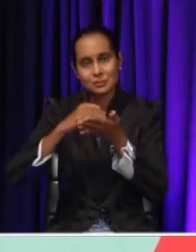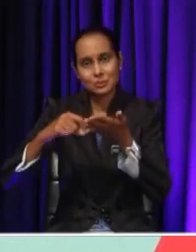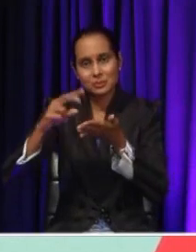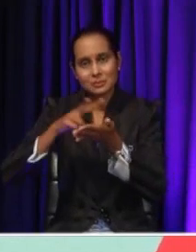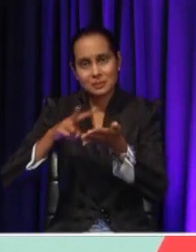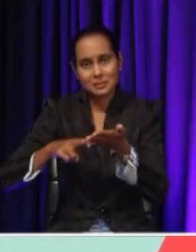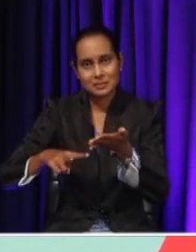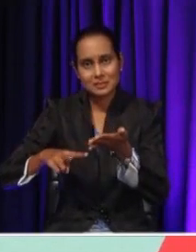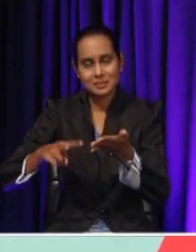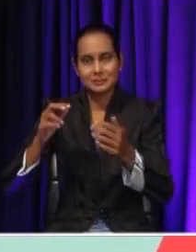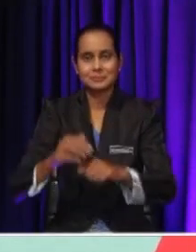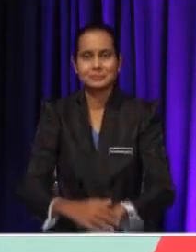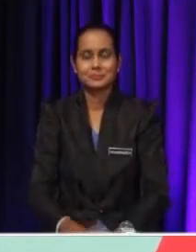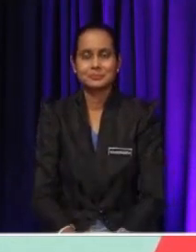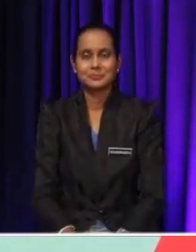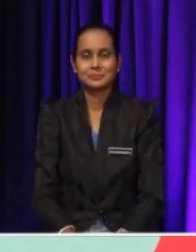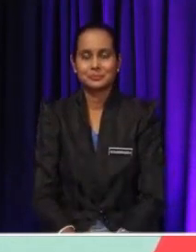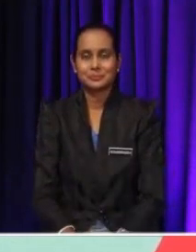itu saja